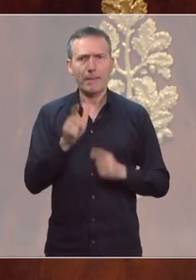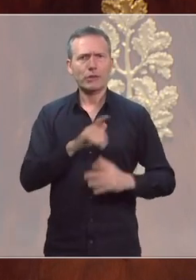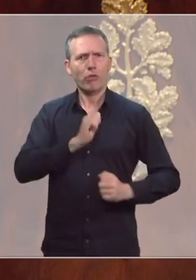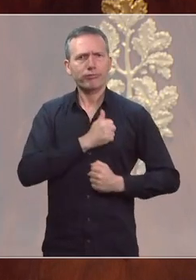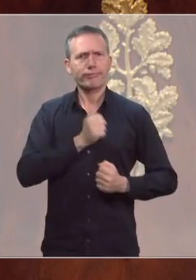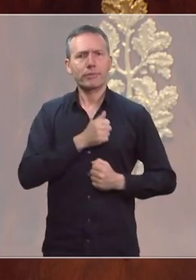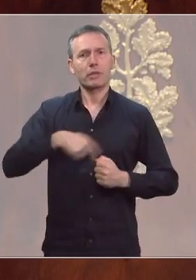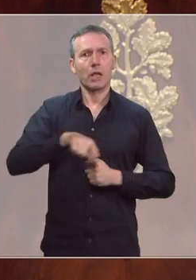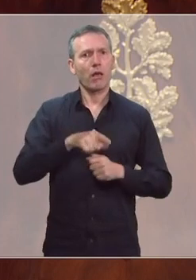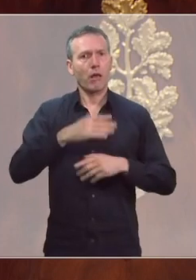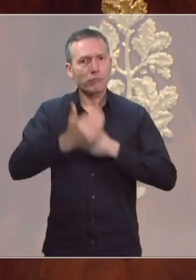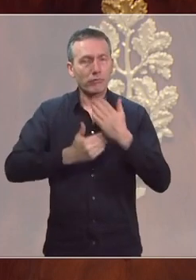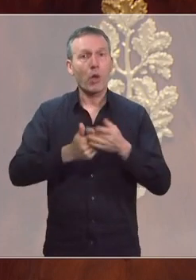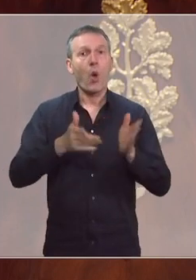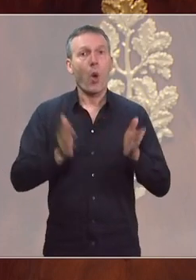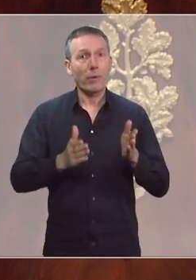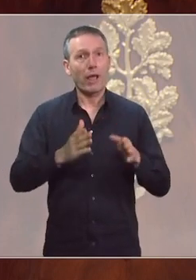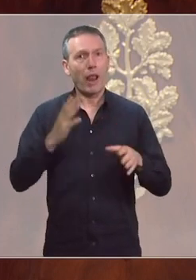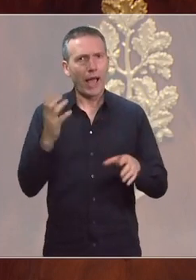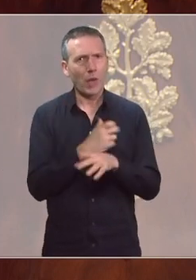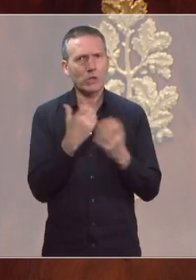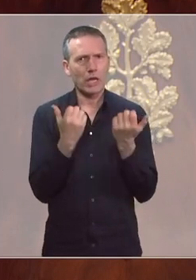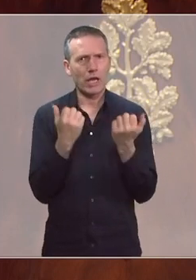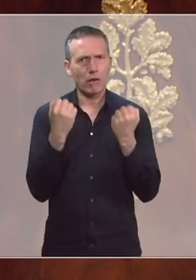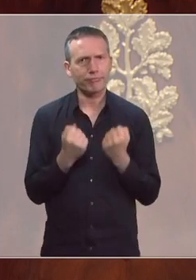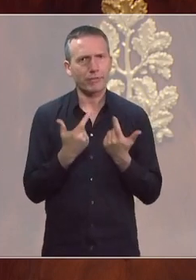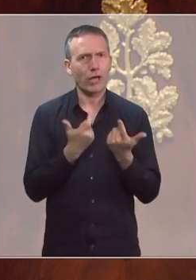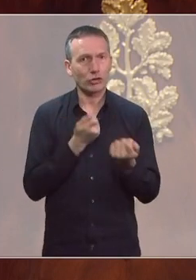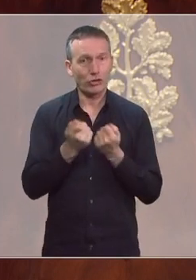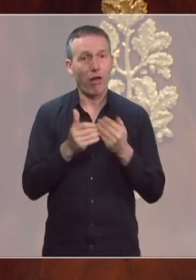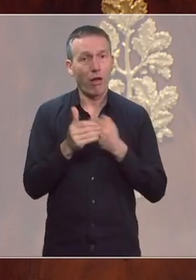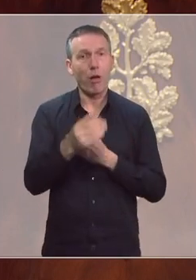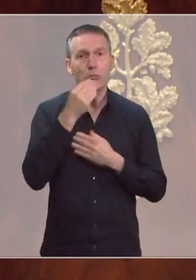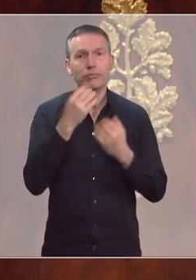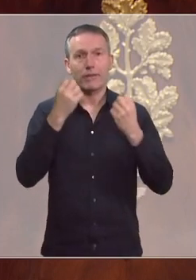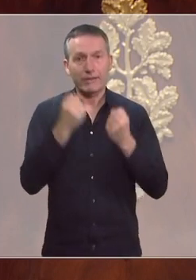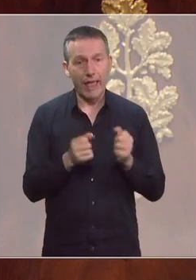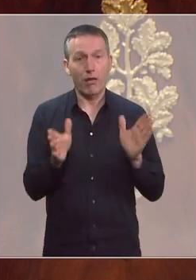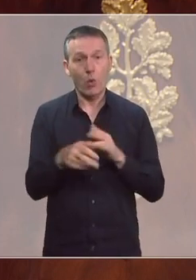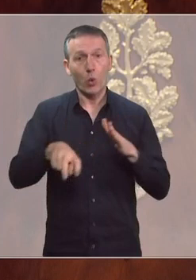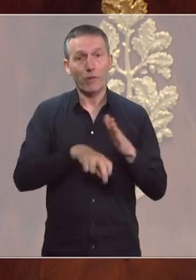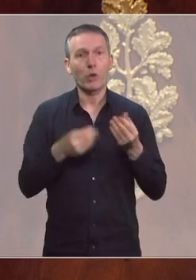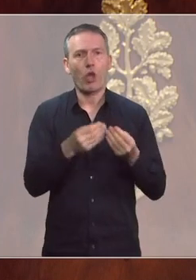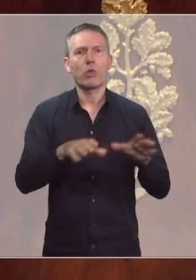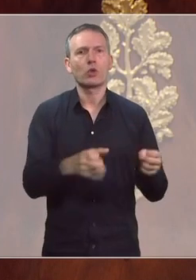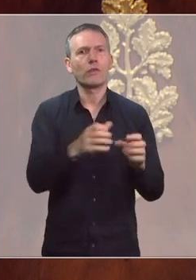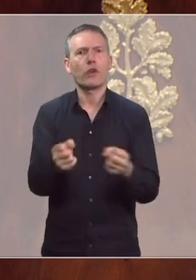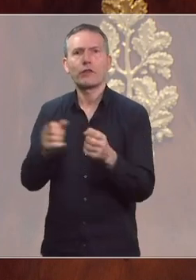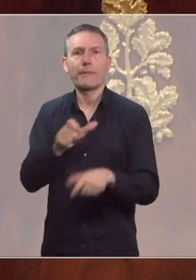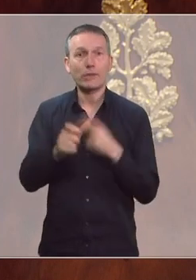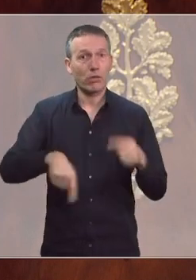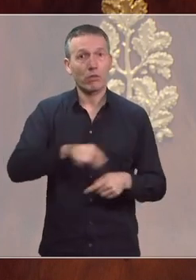et ceux qui étaient en première ligne, l'hôpital a tenu, l'hôpital tient. Le confinement a sauvé des vies, il nous a